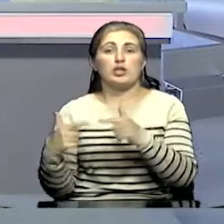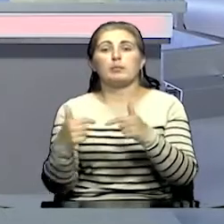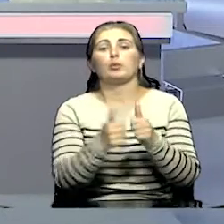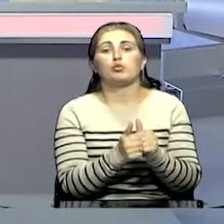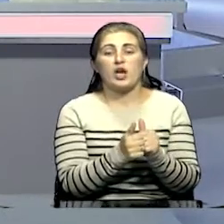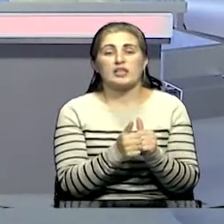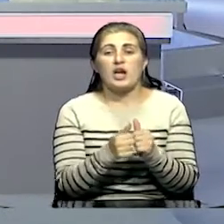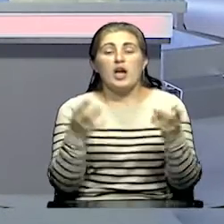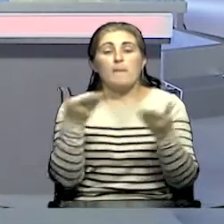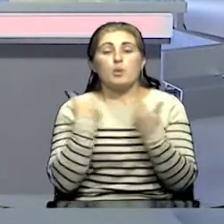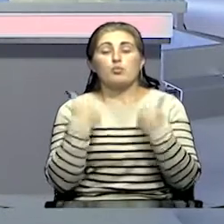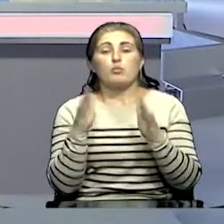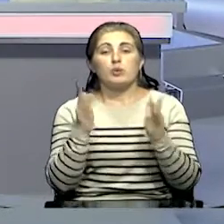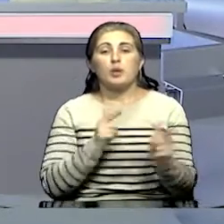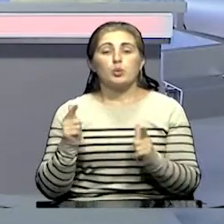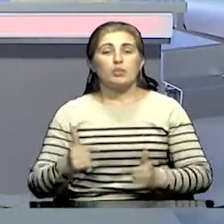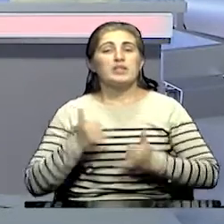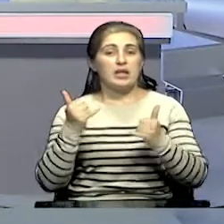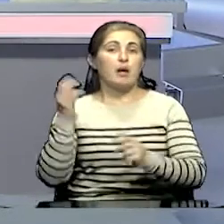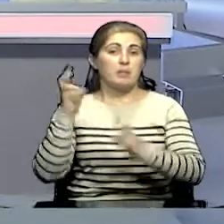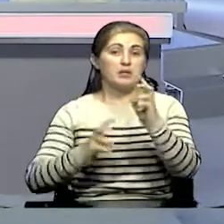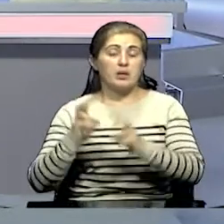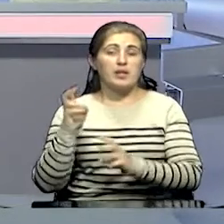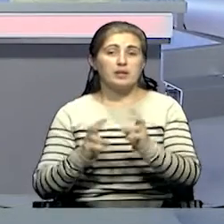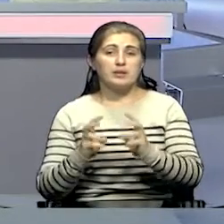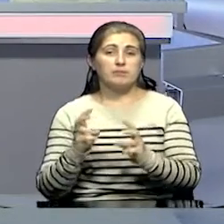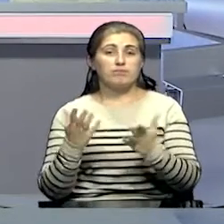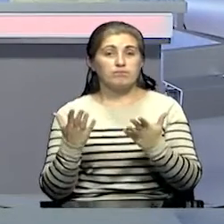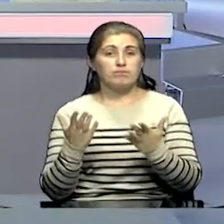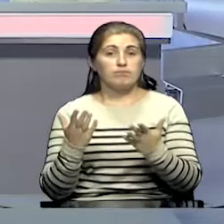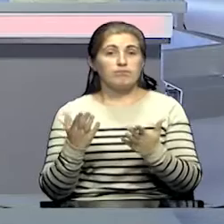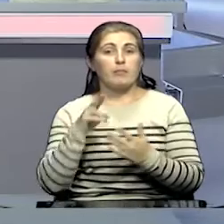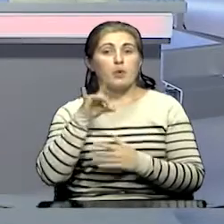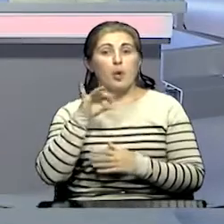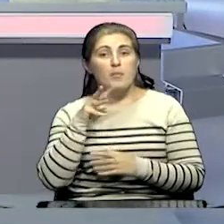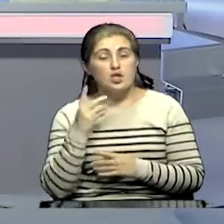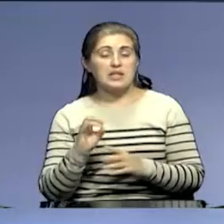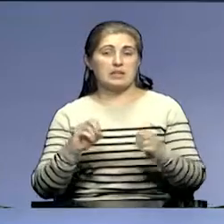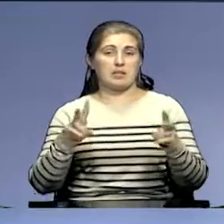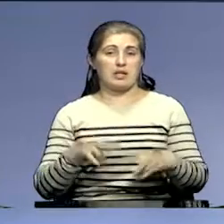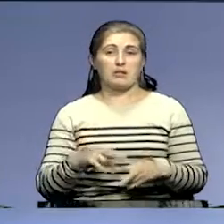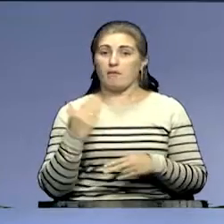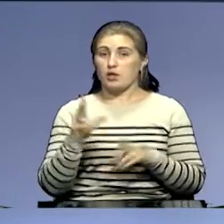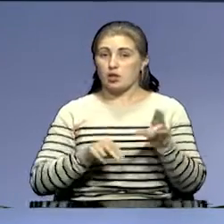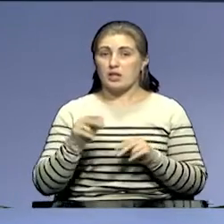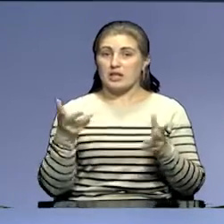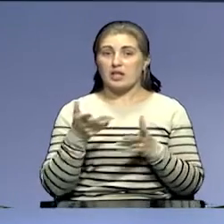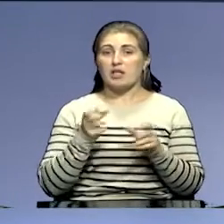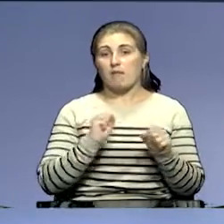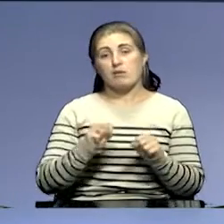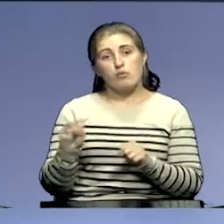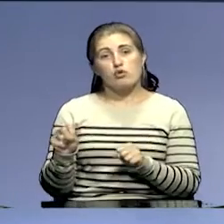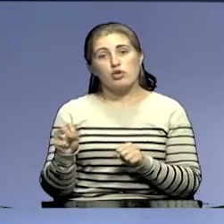то есть мы уже будем готовить для предприятий промышленные специальности вы считаете что какие то возможно